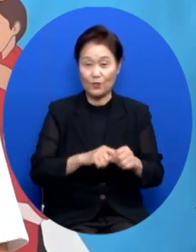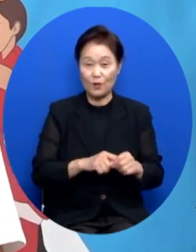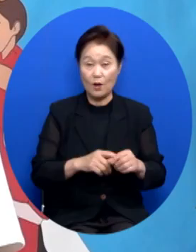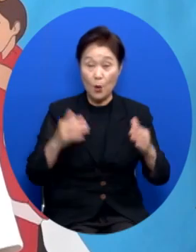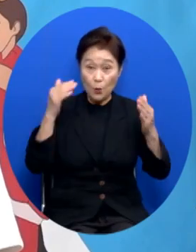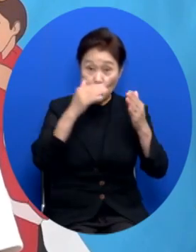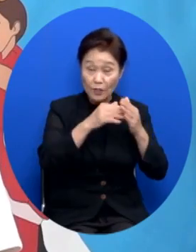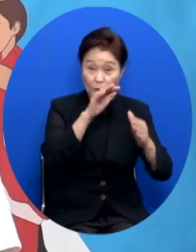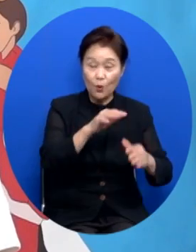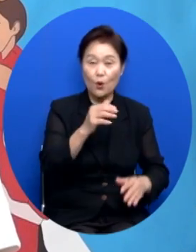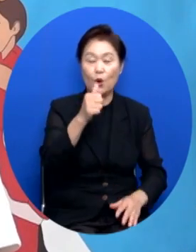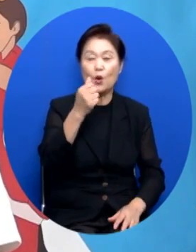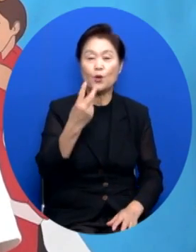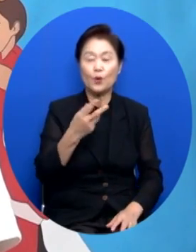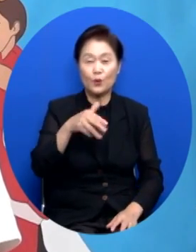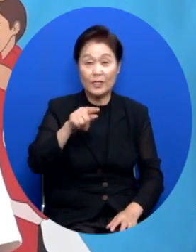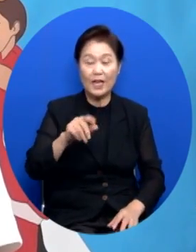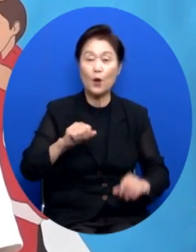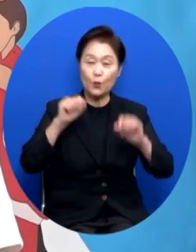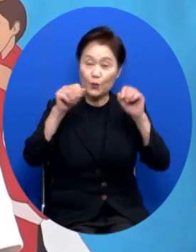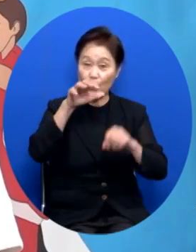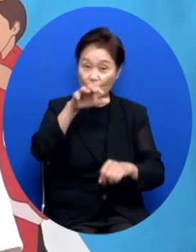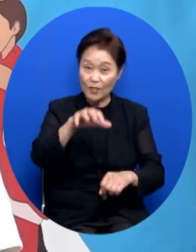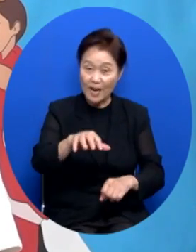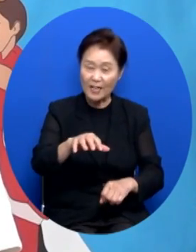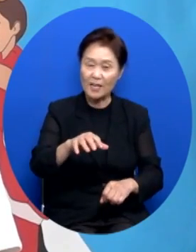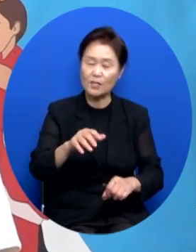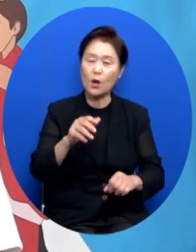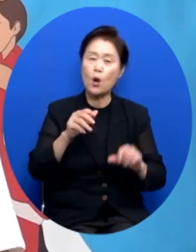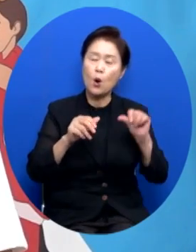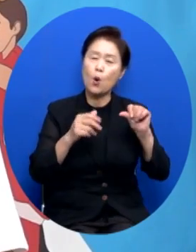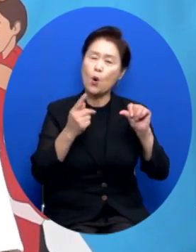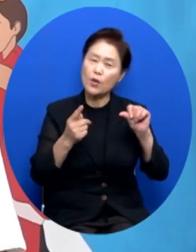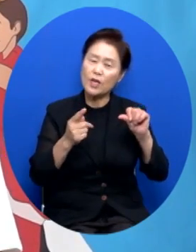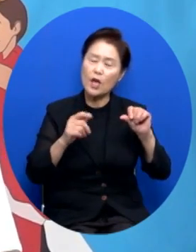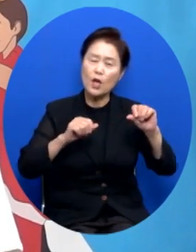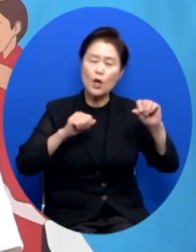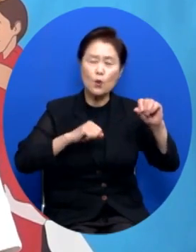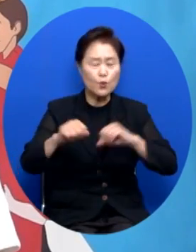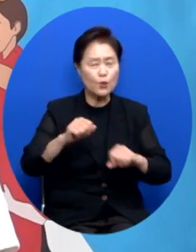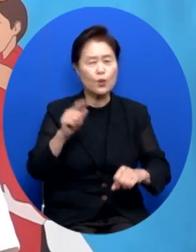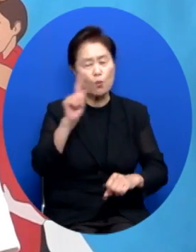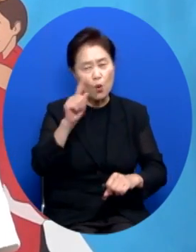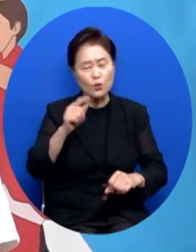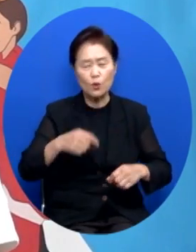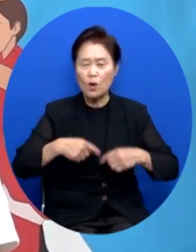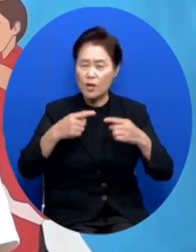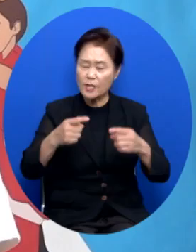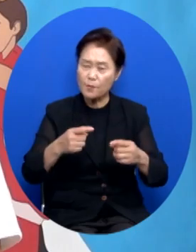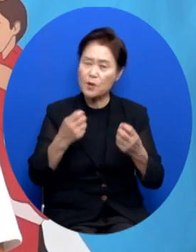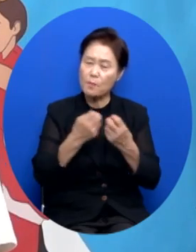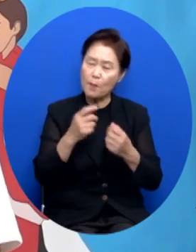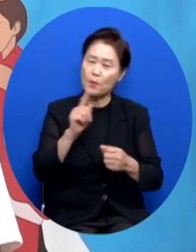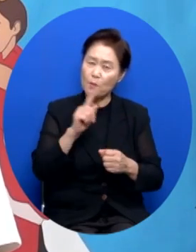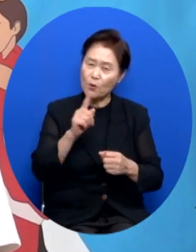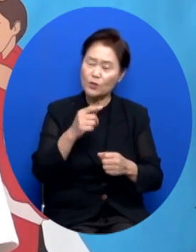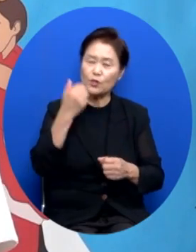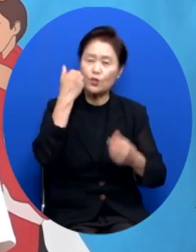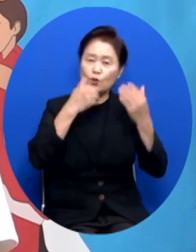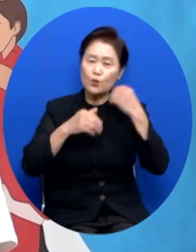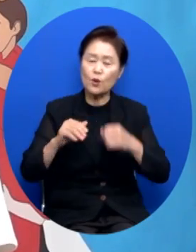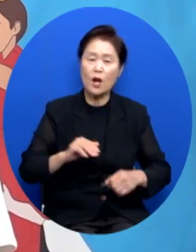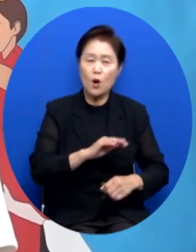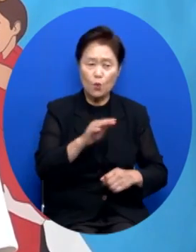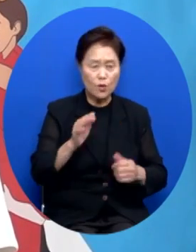도착지인 효창 운동장에서 5K 운동이 무엇인지 또 어떻게 참여할 수 있는지 그리고 누가